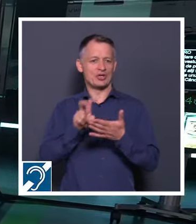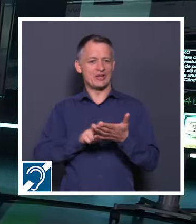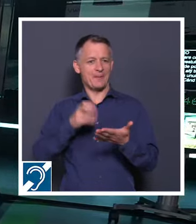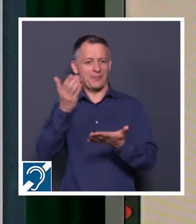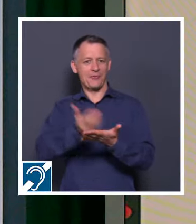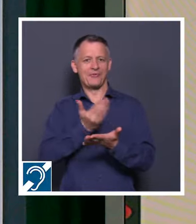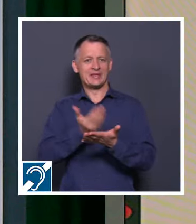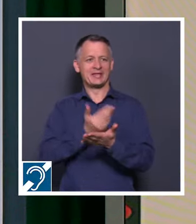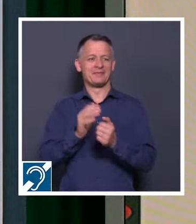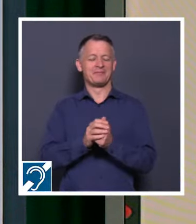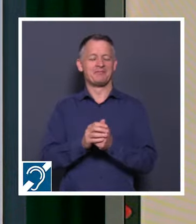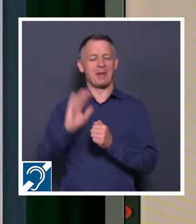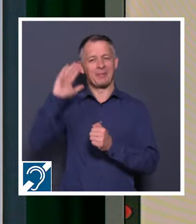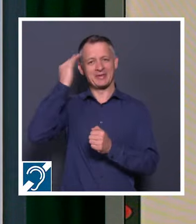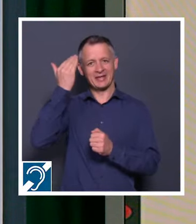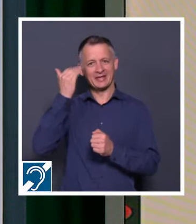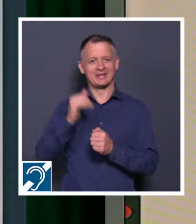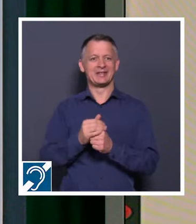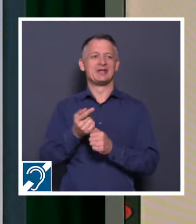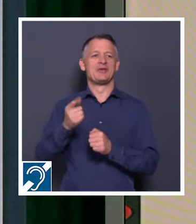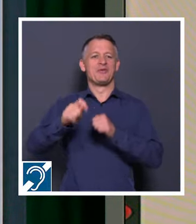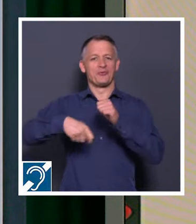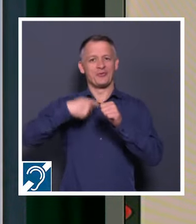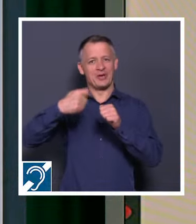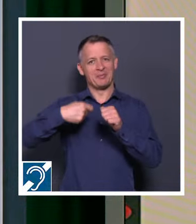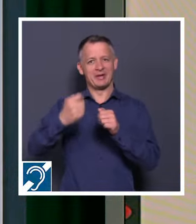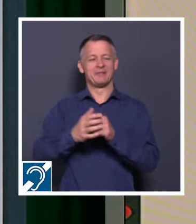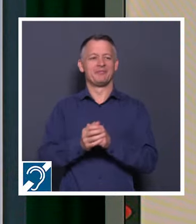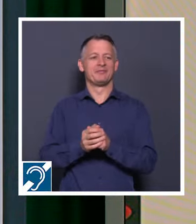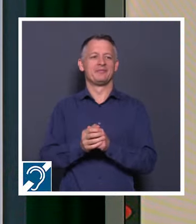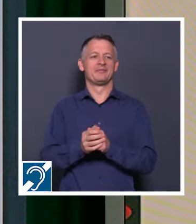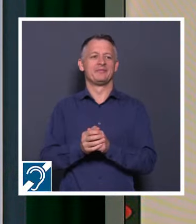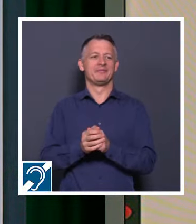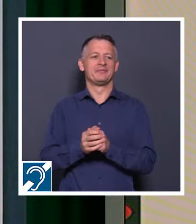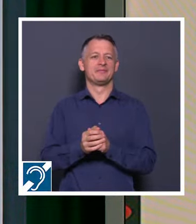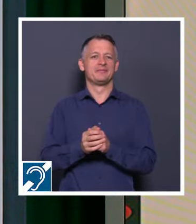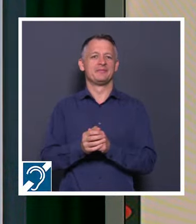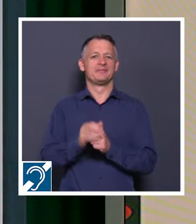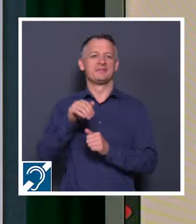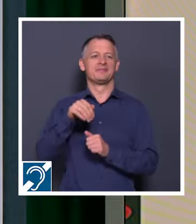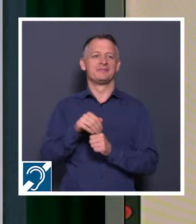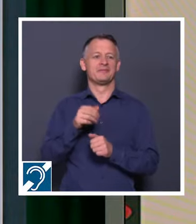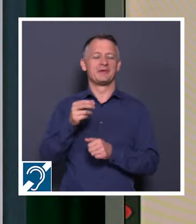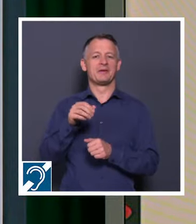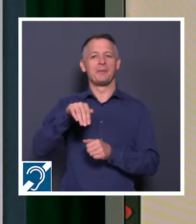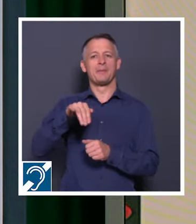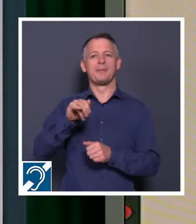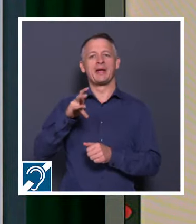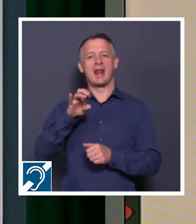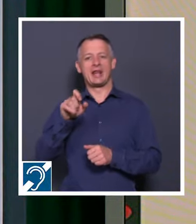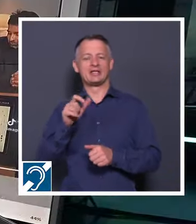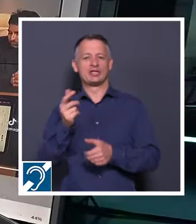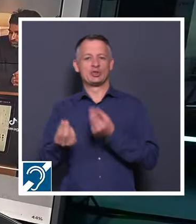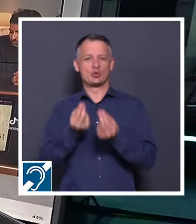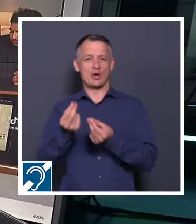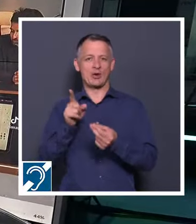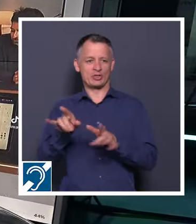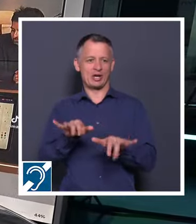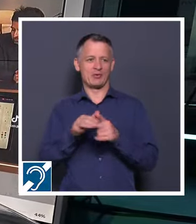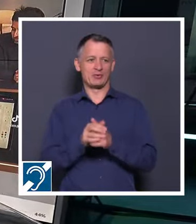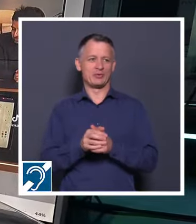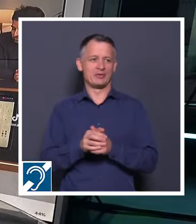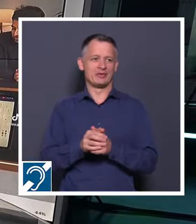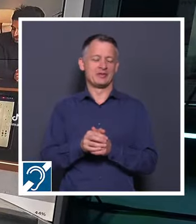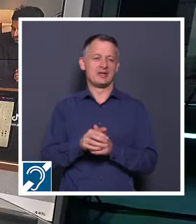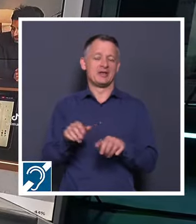Mi-am amintit de o secvență din The Office în care Michael se joacă cu acel calculator. Da, e ca și cum